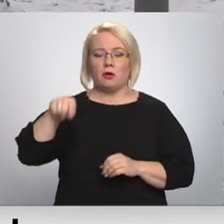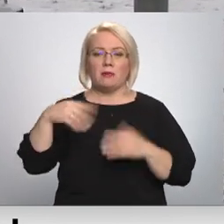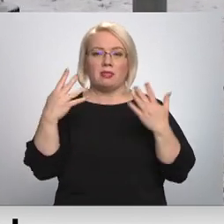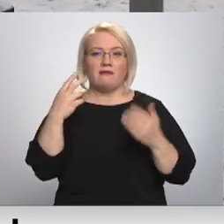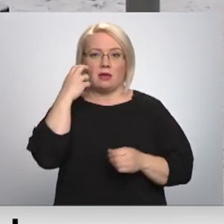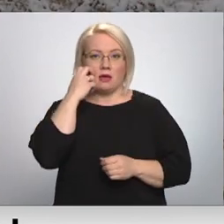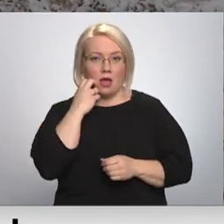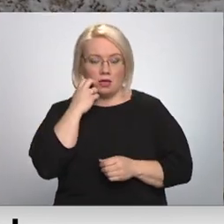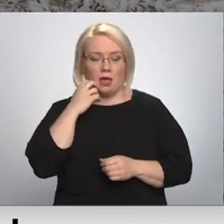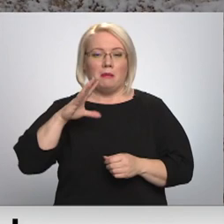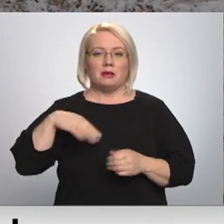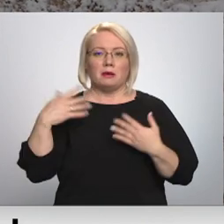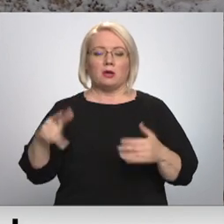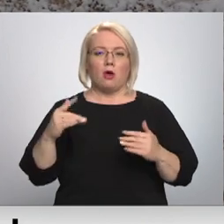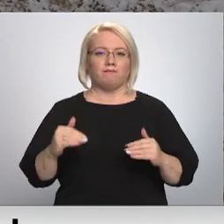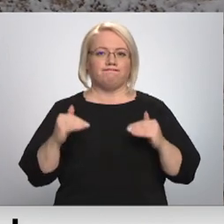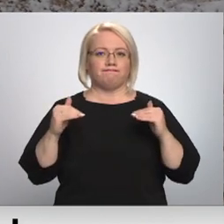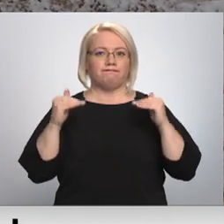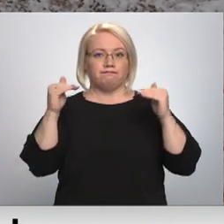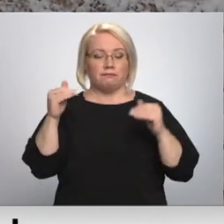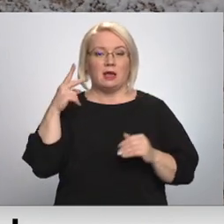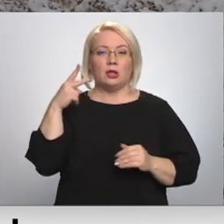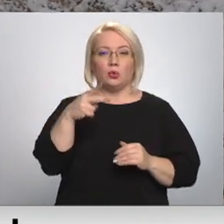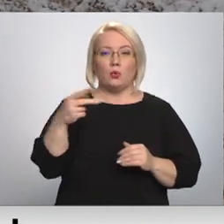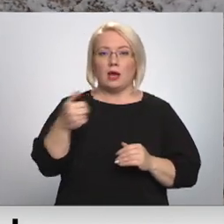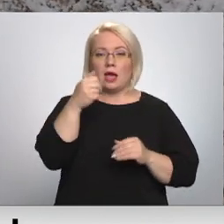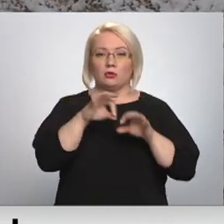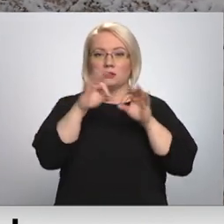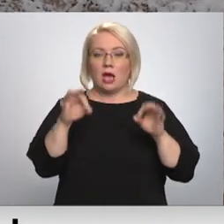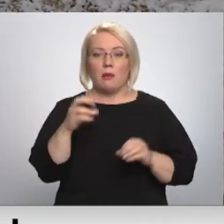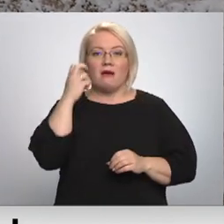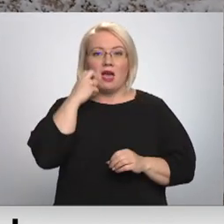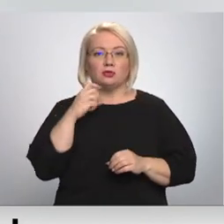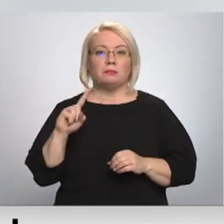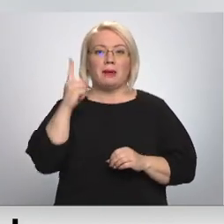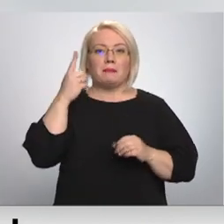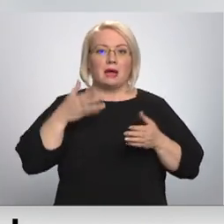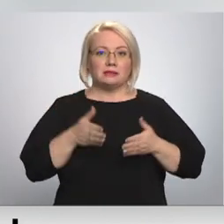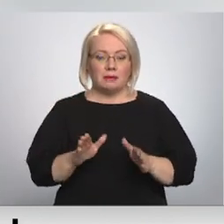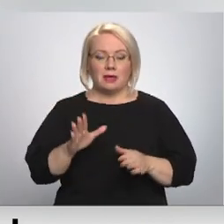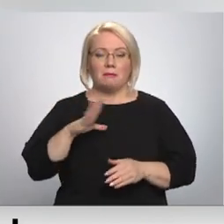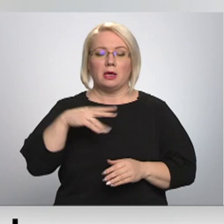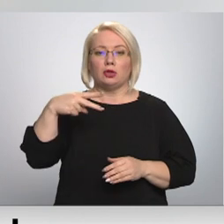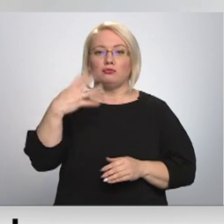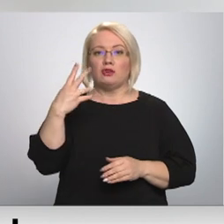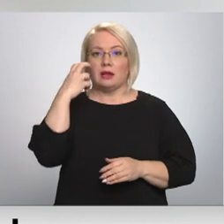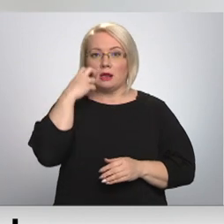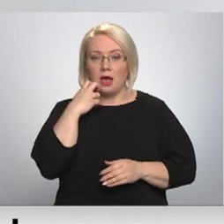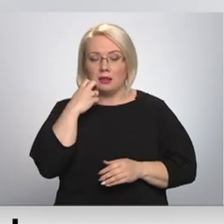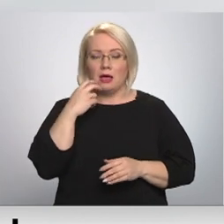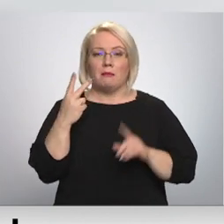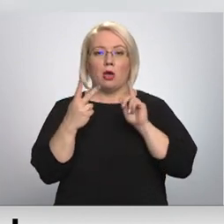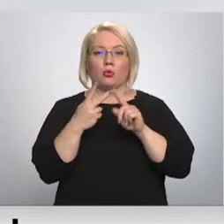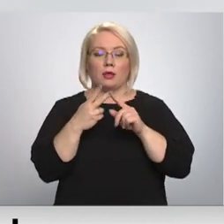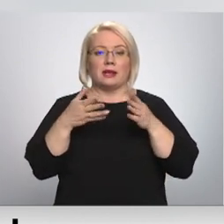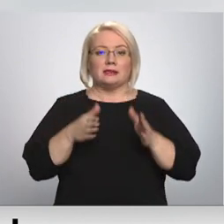gadi. Un tad tas sāk palielināties. 2000. Gadu sākumā vecums pirmajām dzemdībām sasniedzis 24 gadu vecumu, bet otrais bērns